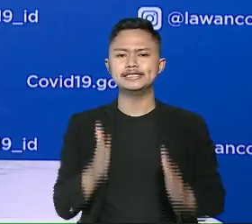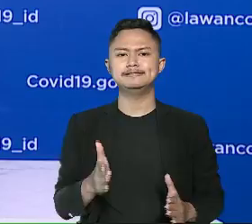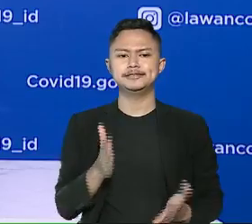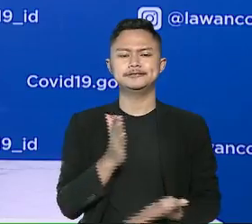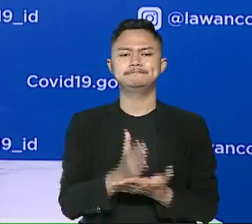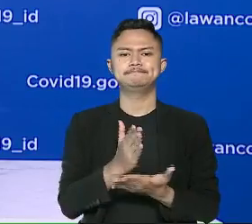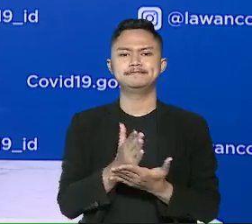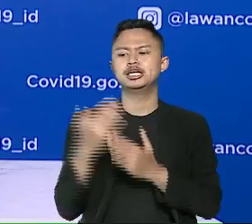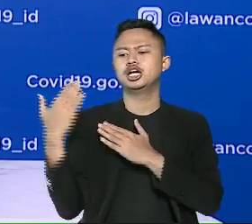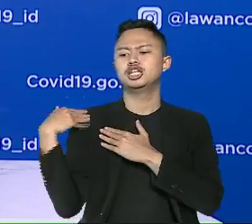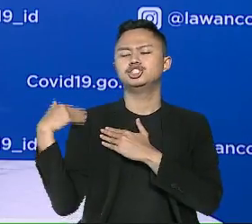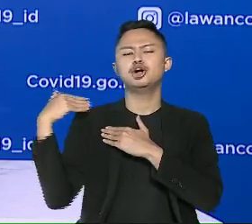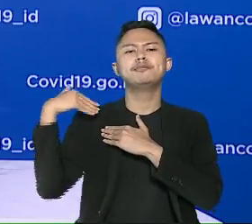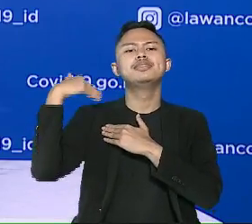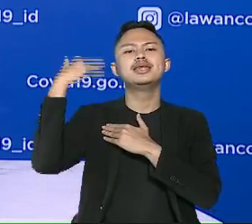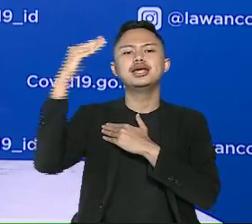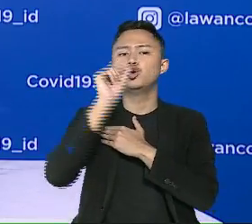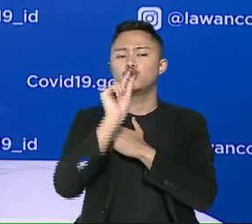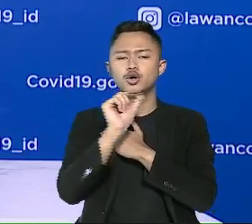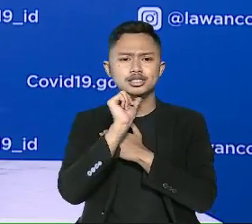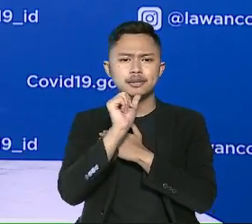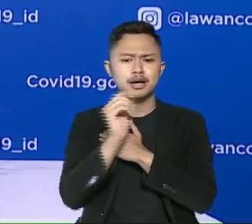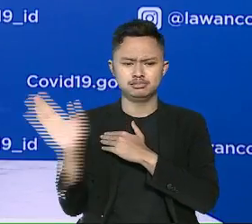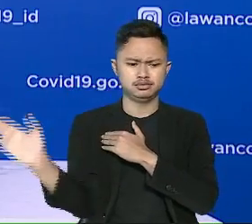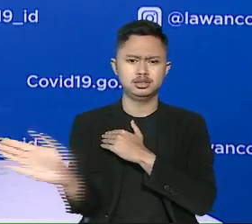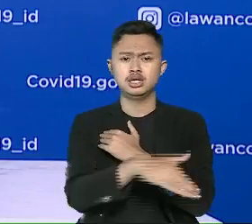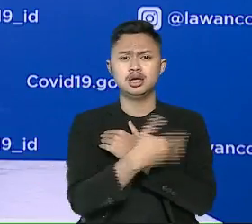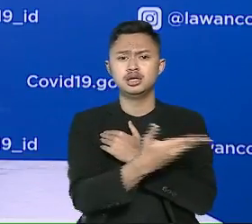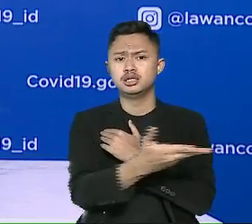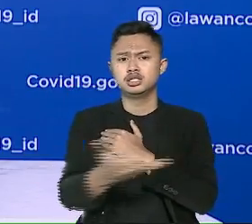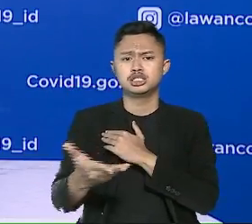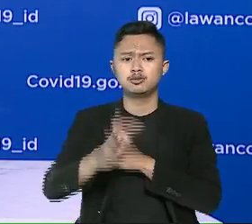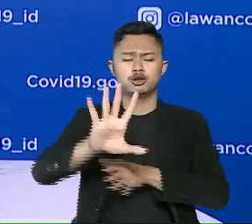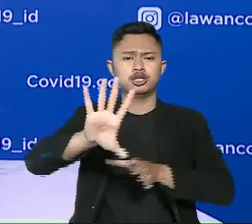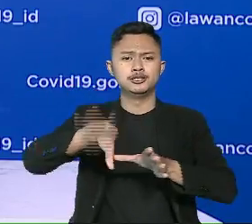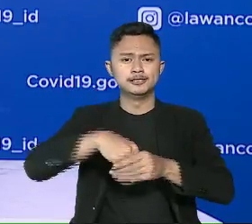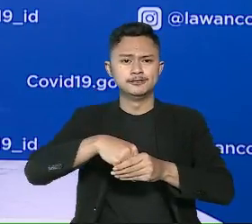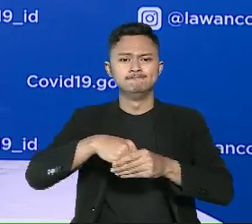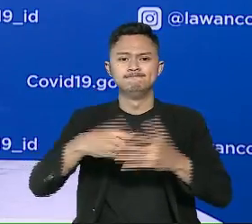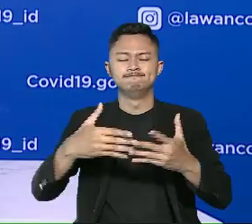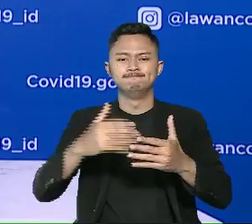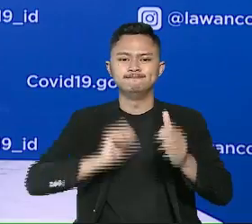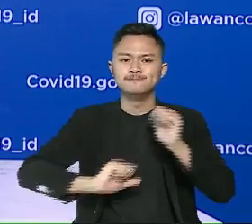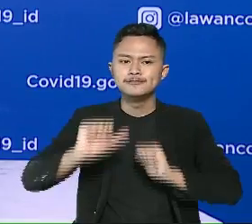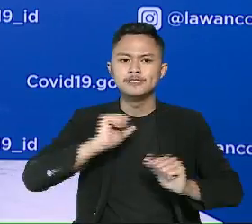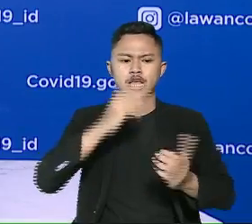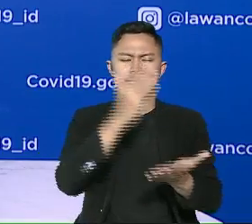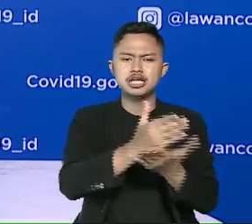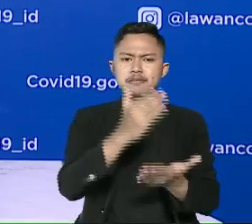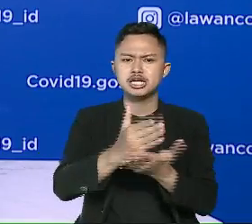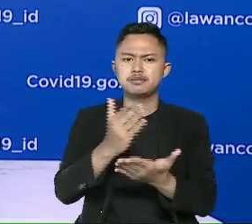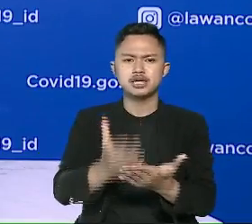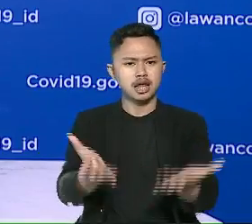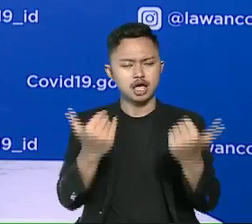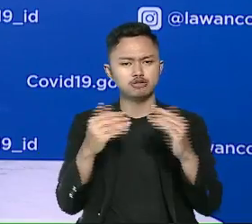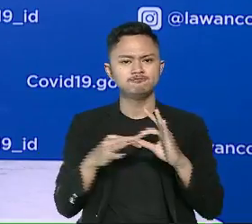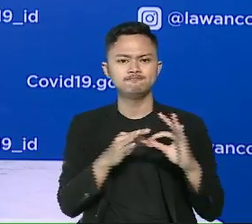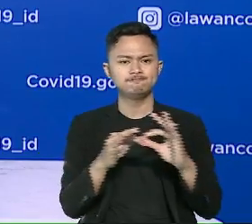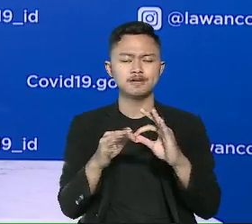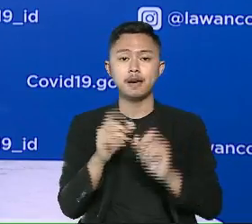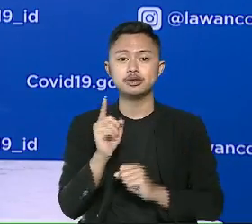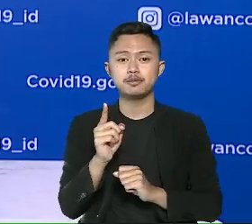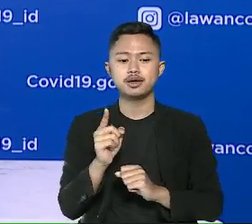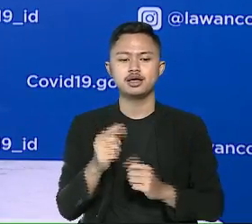tanggung jawab yang tinggi dari masing-masing kita berkontribusi dalam menjalankan kebijakan sistemik ini,